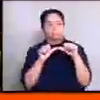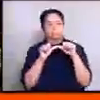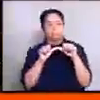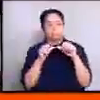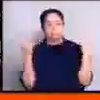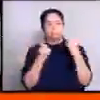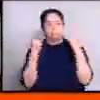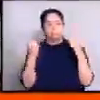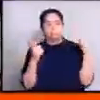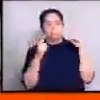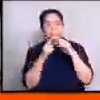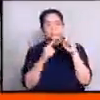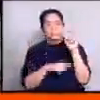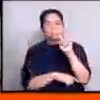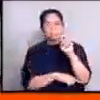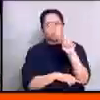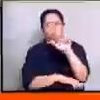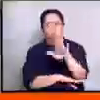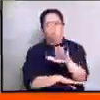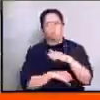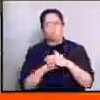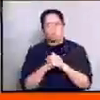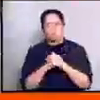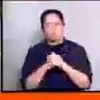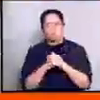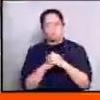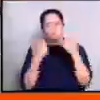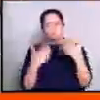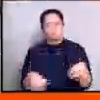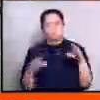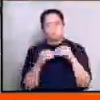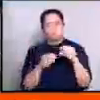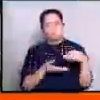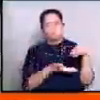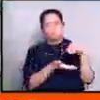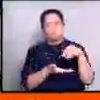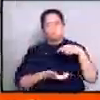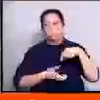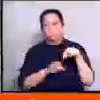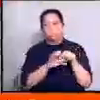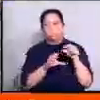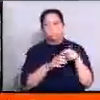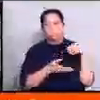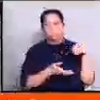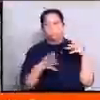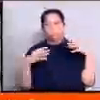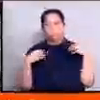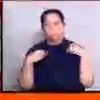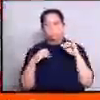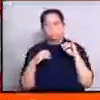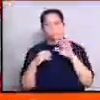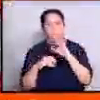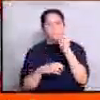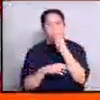rin ang selebrasyon hanggang alas 2:30 ng hapon. Ang mga nakatapos, pinabaunan pa ng groceries. Pero aminado silang hindi